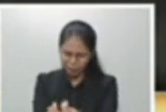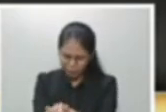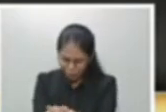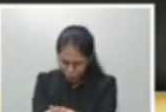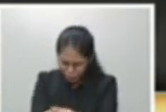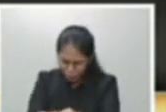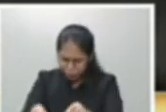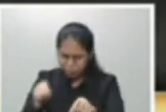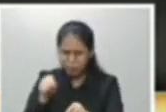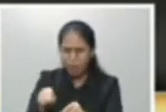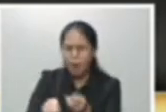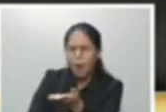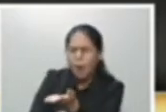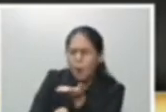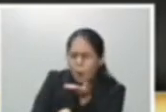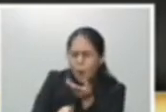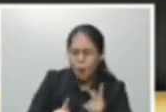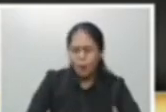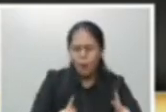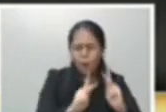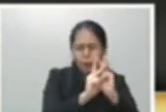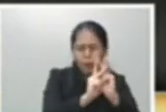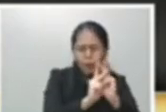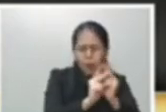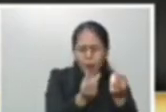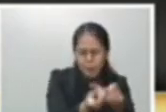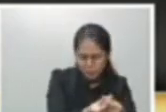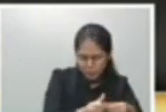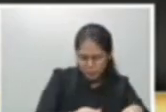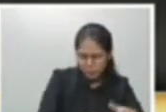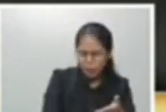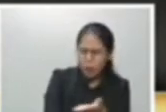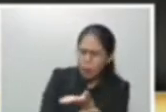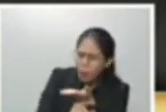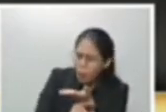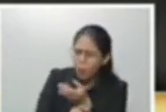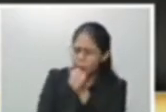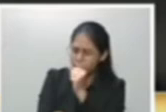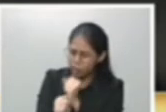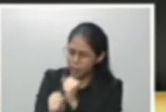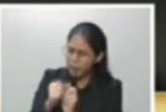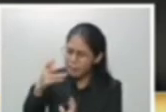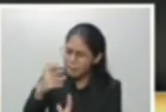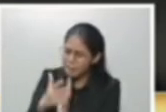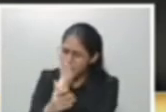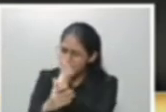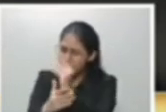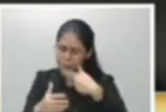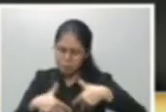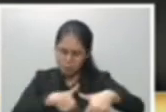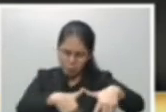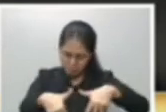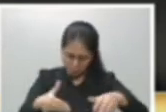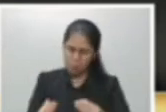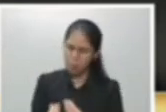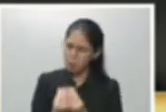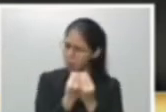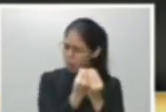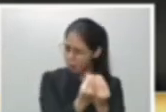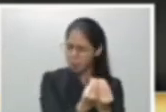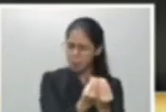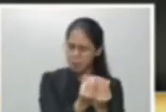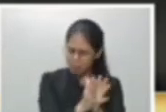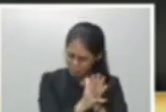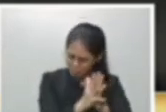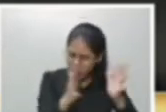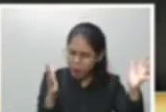เพื่อทำให้ชาวบ้านเนี่ยถ้าสร้างเสร็จจะทำให้ชาวบ้านในจังหวัดลำพูนได้ประโยชน์เป็นอย่างมากครับผมเรื่องที่สองท่านประธานครับขณะนี้โครงการ